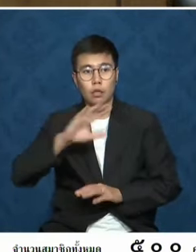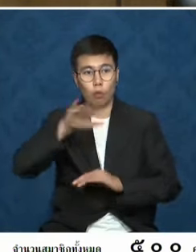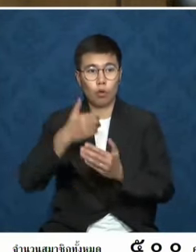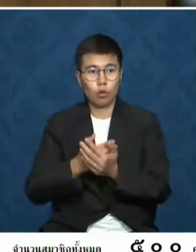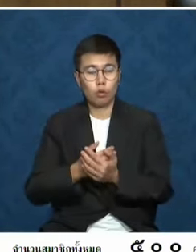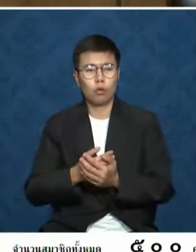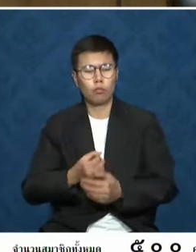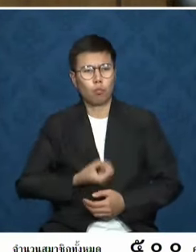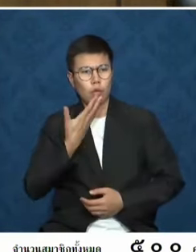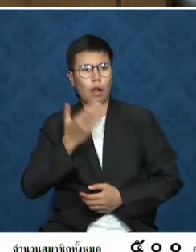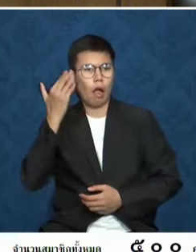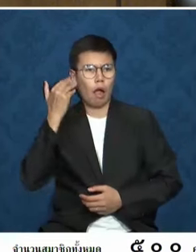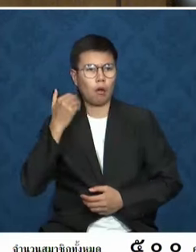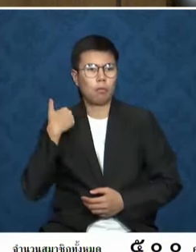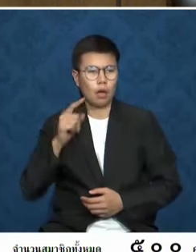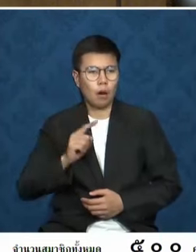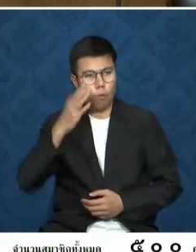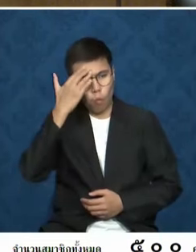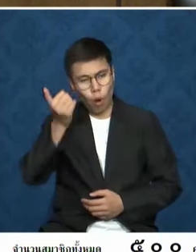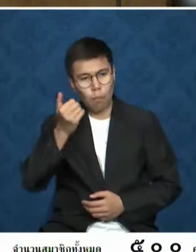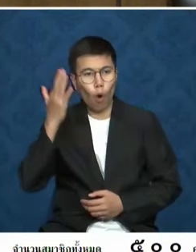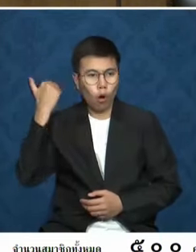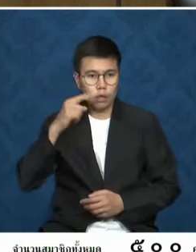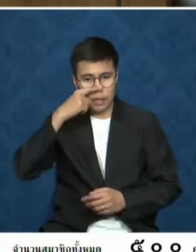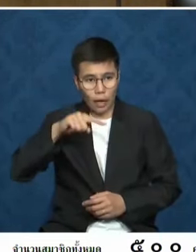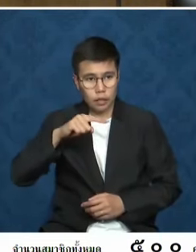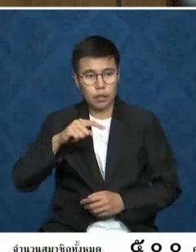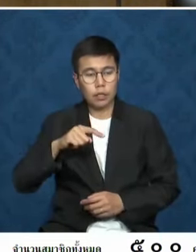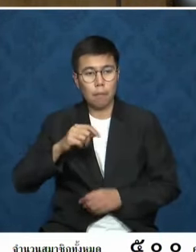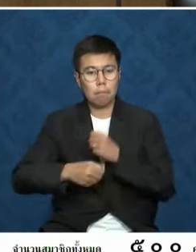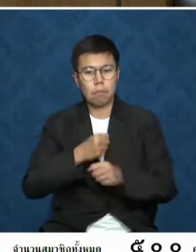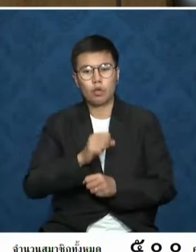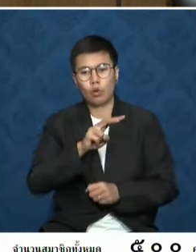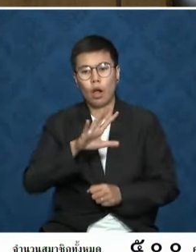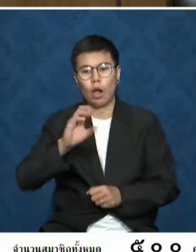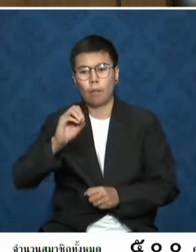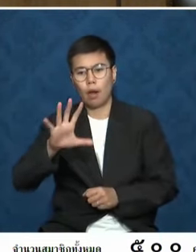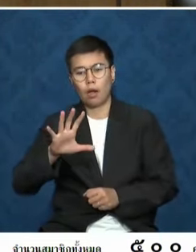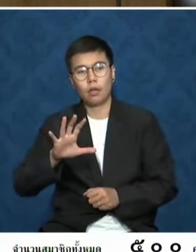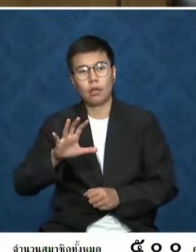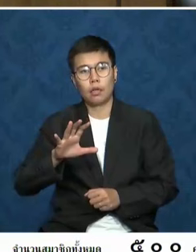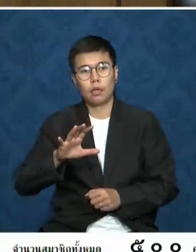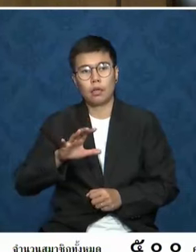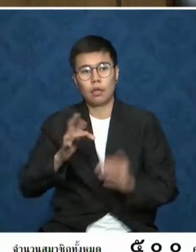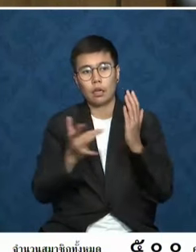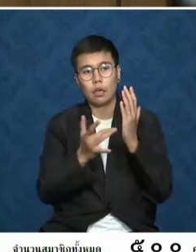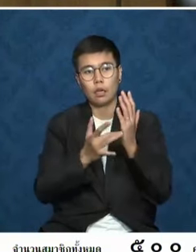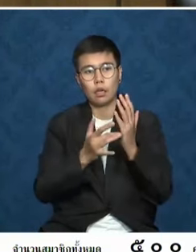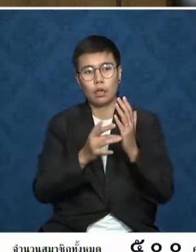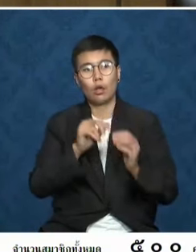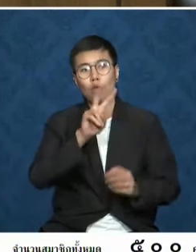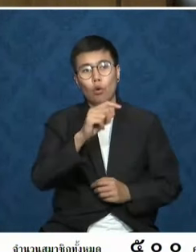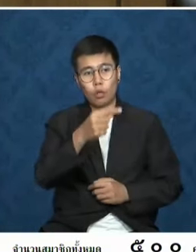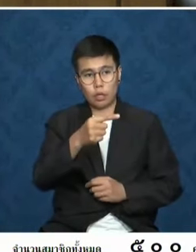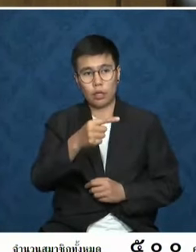คนกตกใจในครั้งนั้นเพระว่าแต่ก่อนปเทศไยในก่อนปี 20155เป็นการใช้เทคโโยีแค่ 2